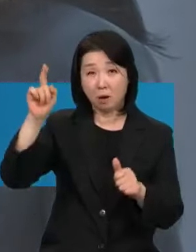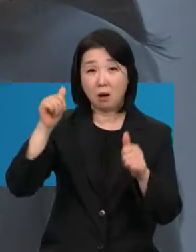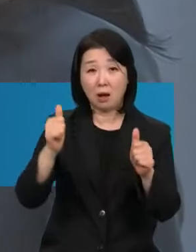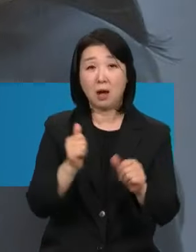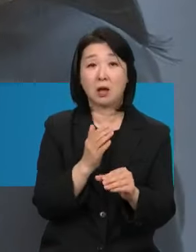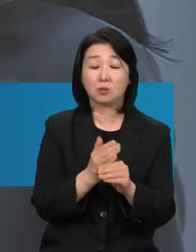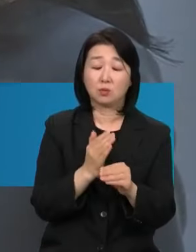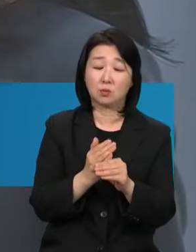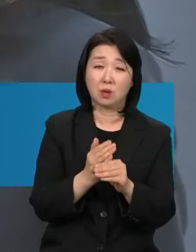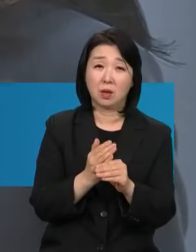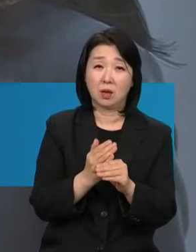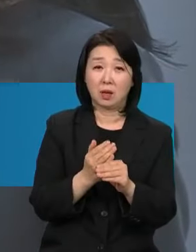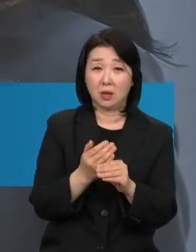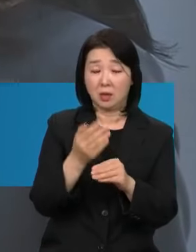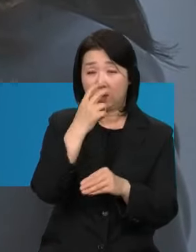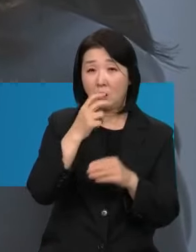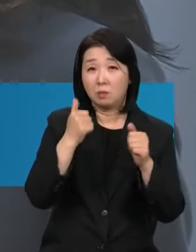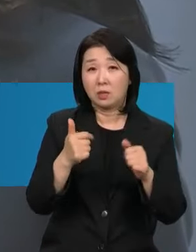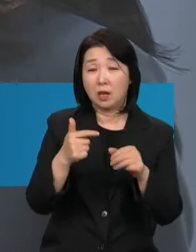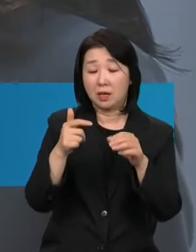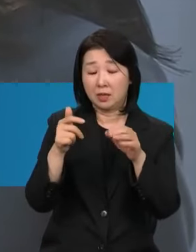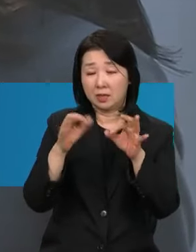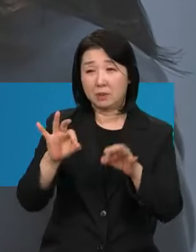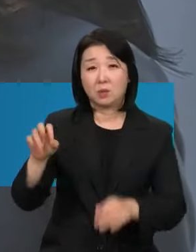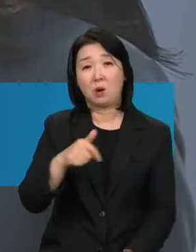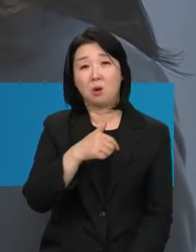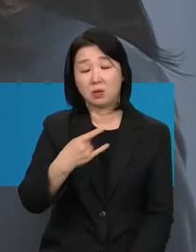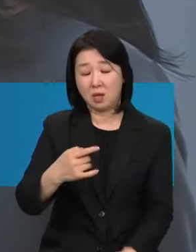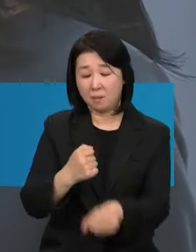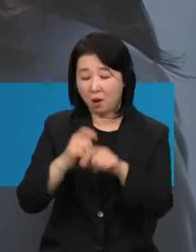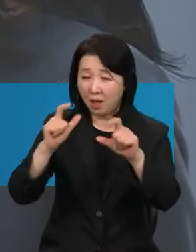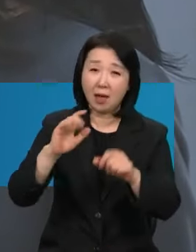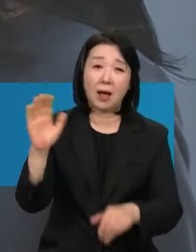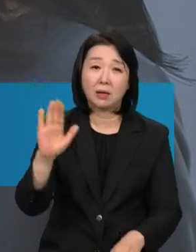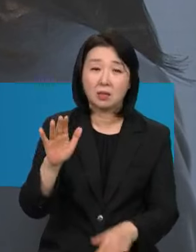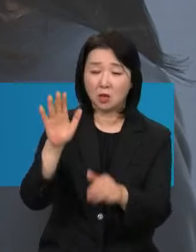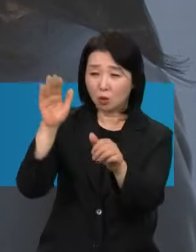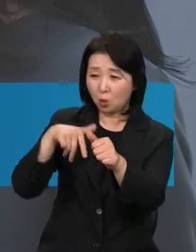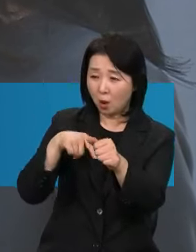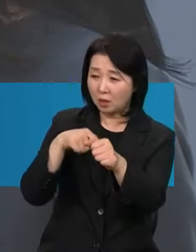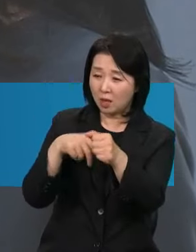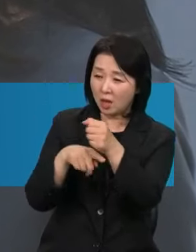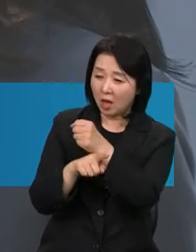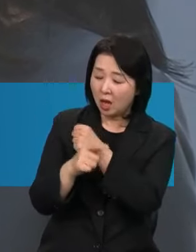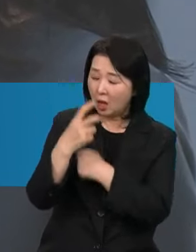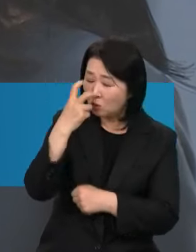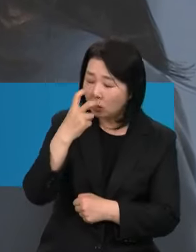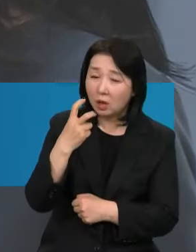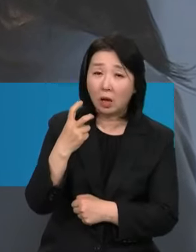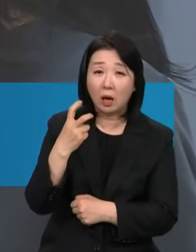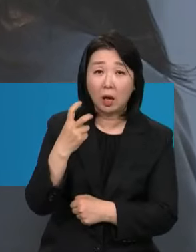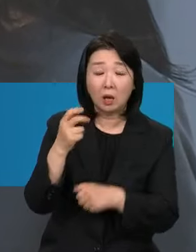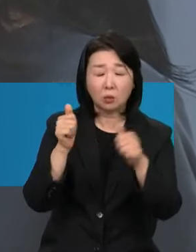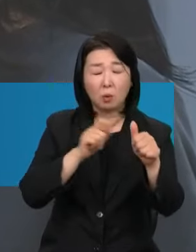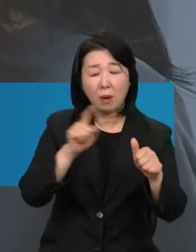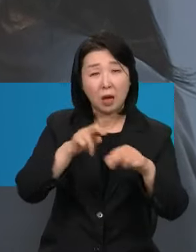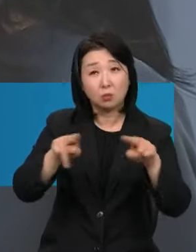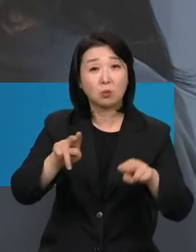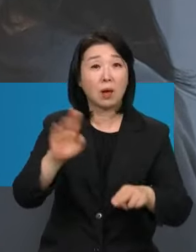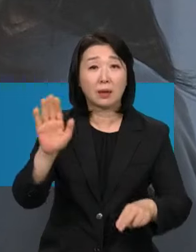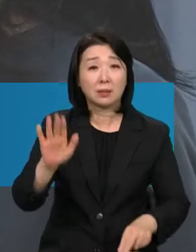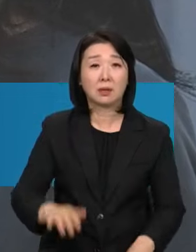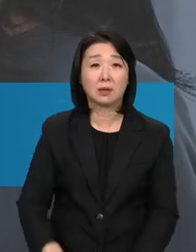검찰은 아직도 김건희 여사에 대한 처분을 내리지 않고 있습니다 소환에 조사하지도 그렇다고 불기소 처분을 내리지도 않고 있는